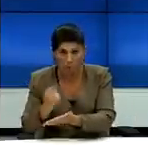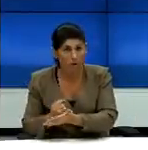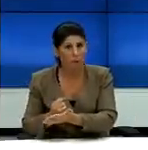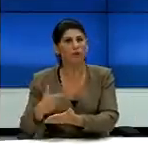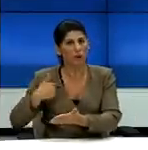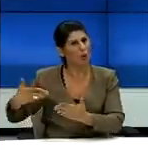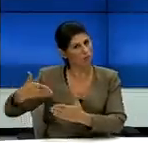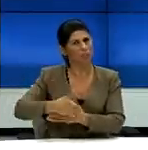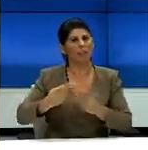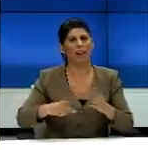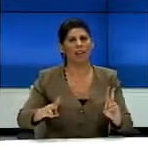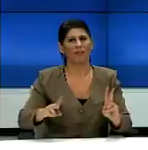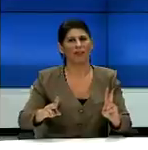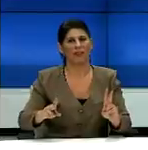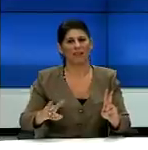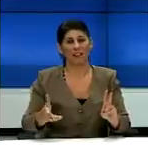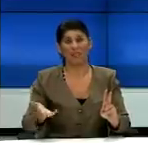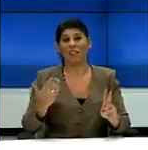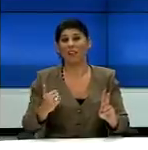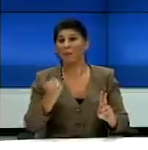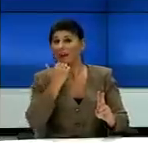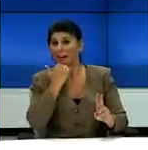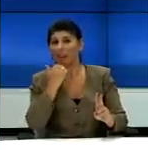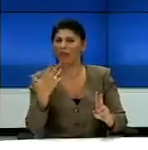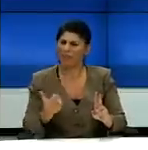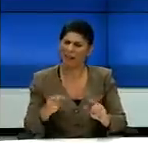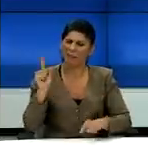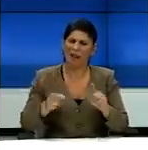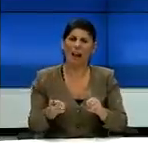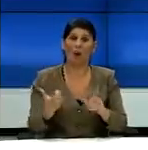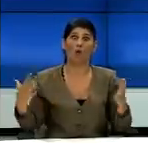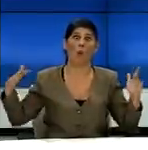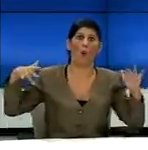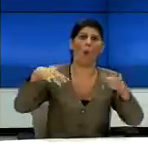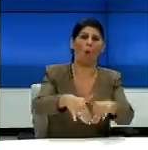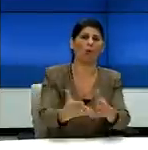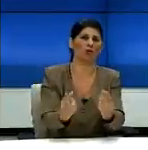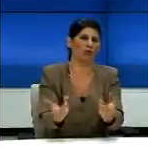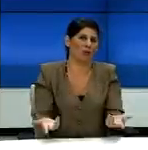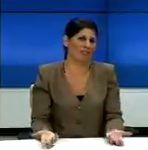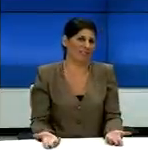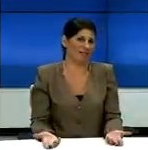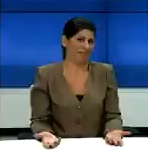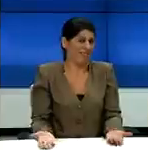θα είχαμε κανέναν που θα... Δεν θα είχαμε κανένα σφάλμα. Θα είχαμε, αλλά όχι αυτό το πράγμα. Όχι αυτό το πράγμα.